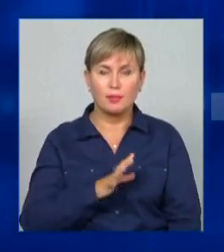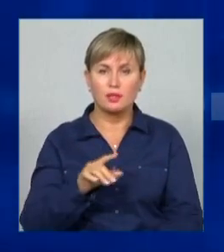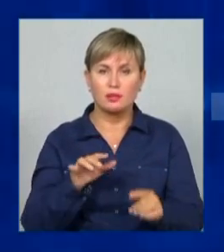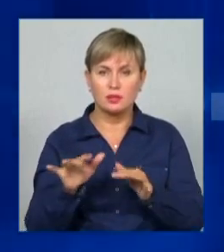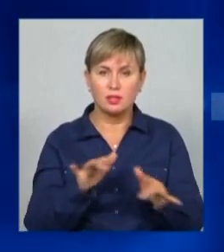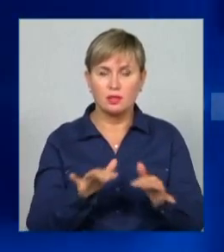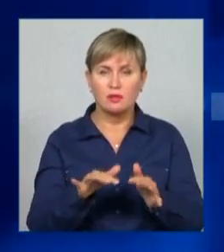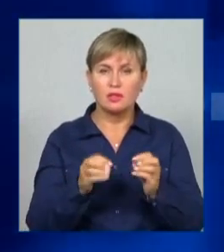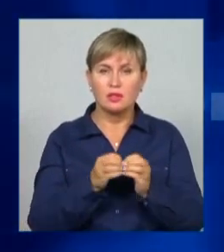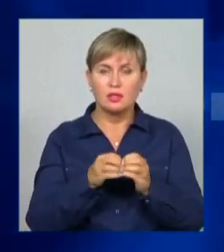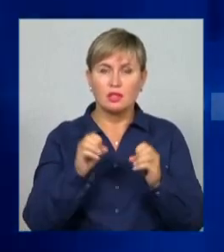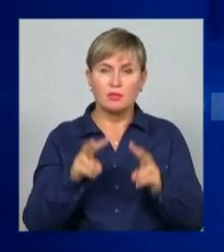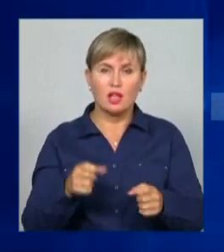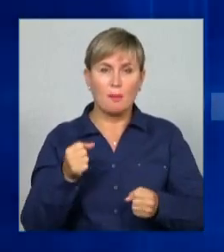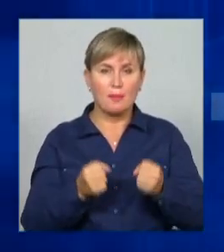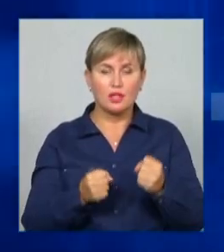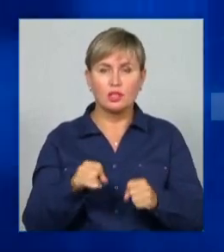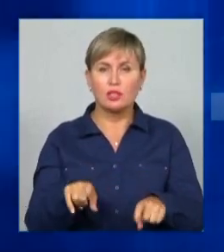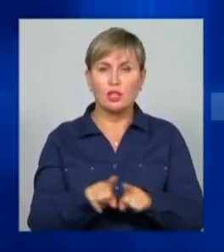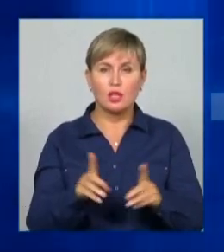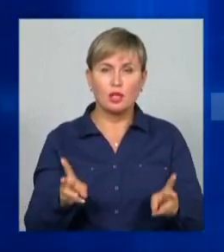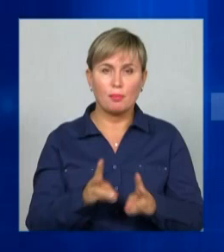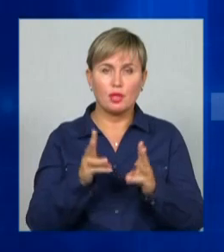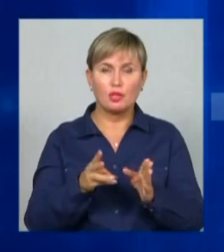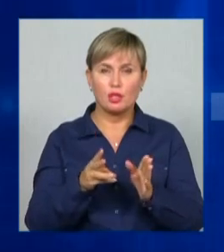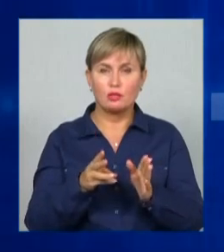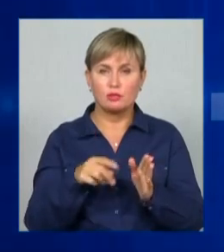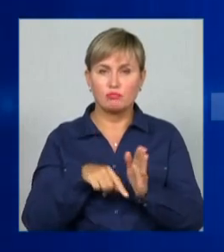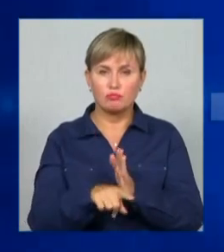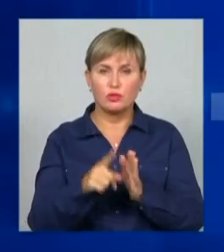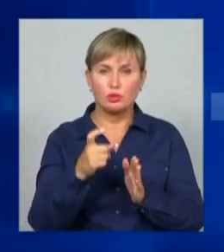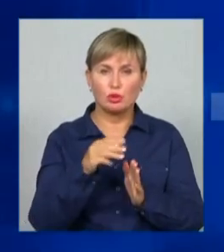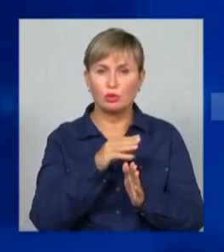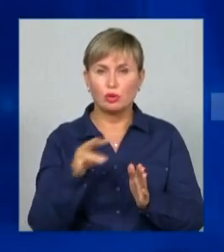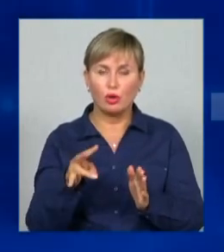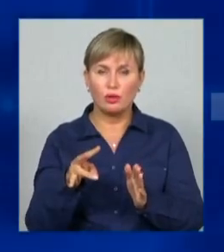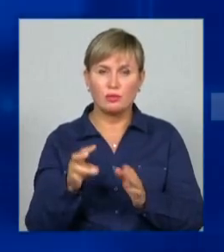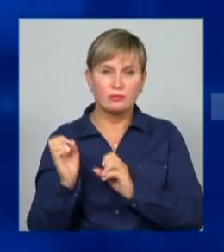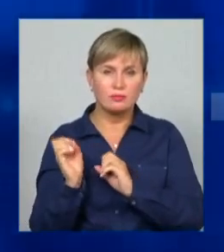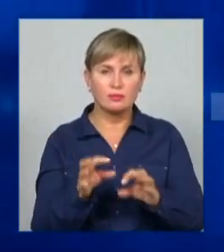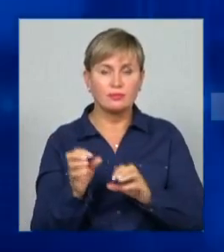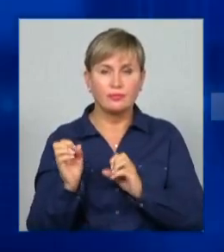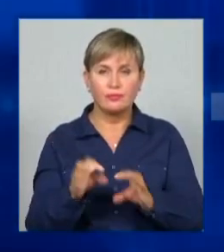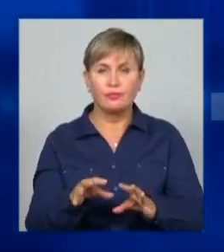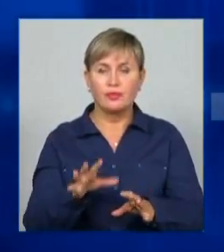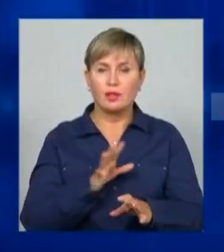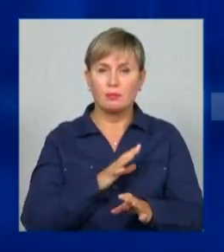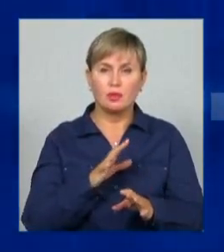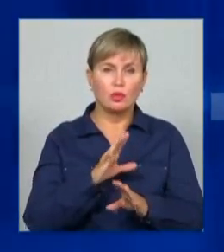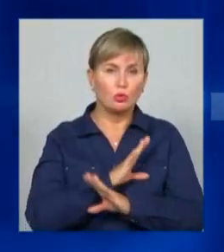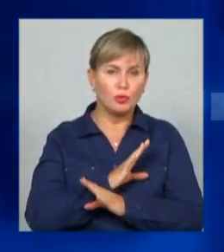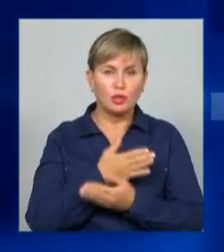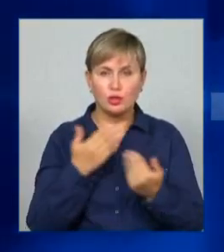задействовано 10 единиц спецтехники, а также пожарный поезд емкостью 100 тонн. Угрозы зданиям и жилым строениям нет. Обошлось без жертв